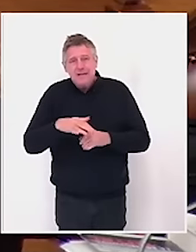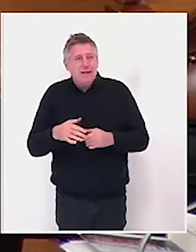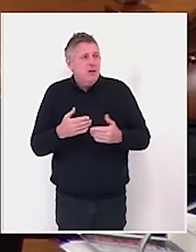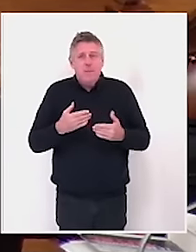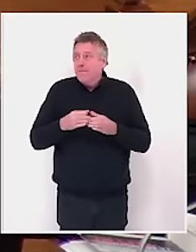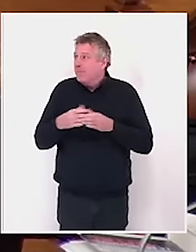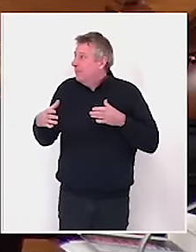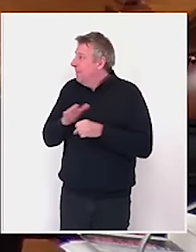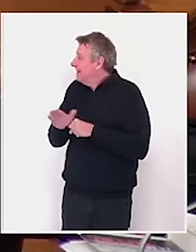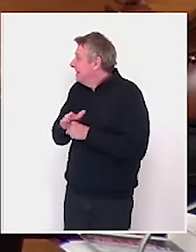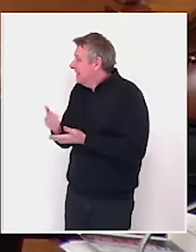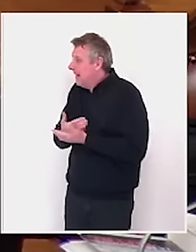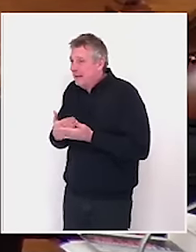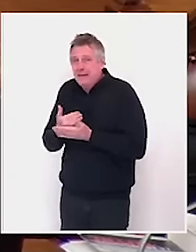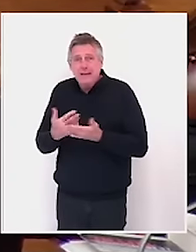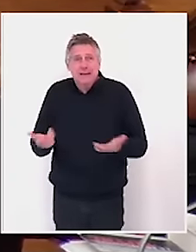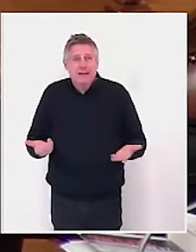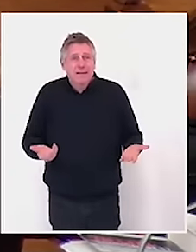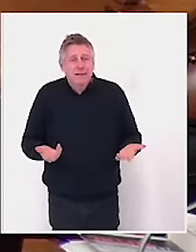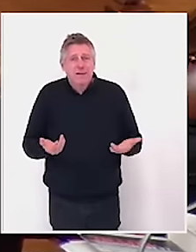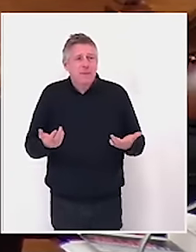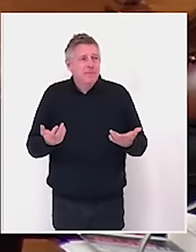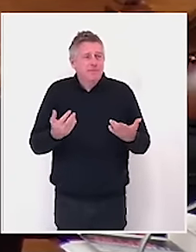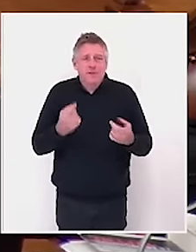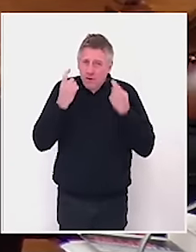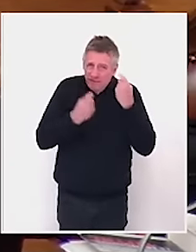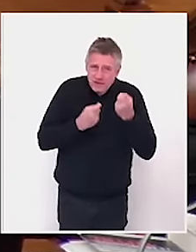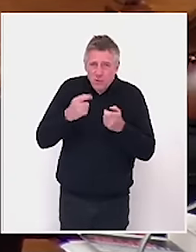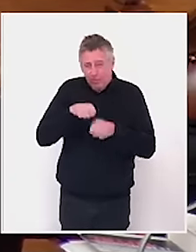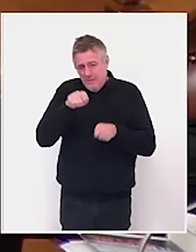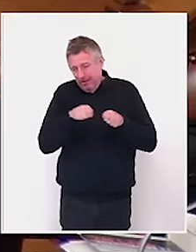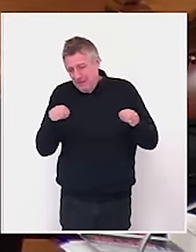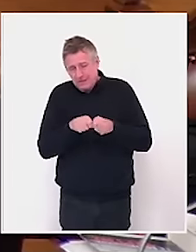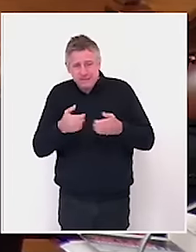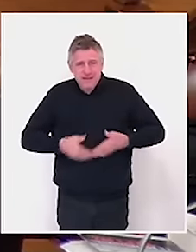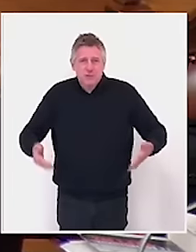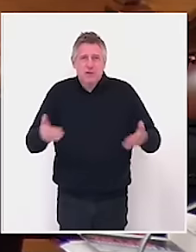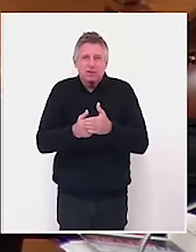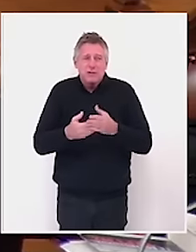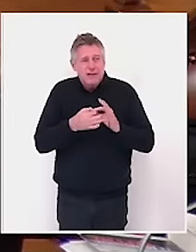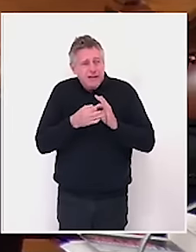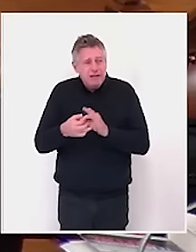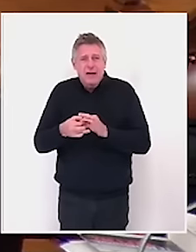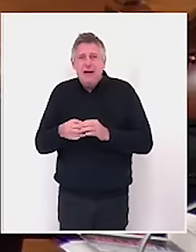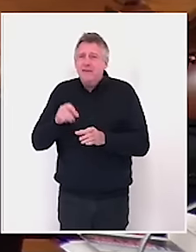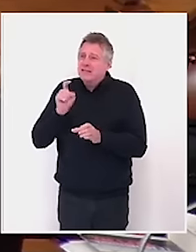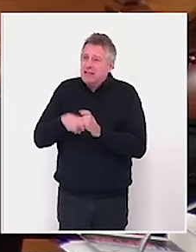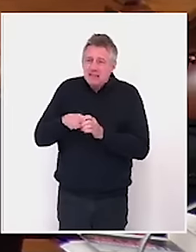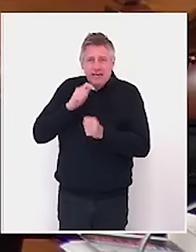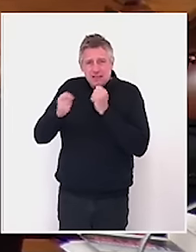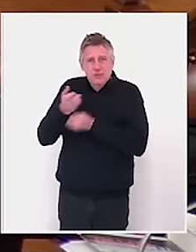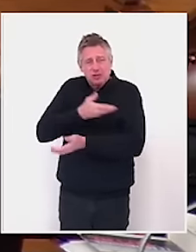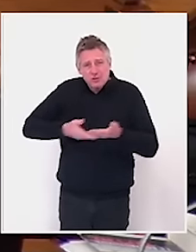manque d'effectifs, et on pense qu'il devrait y avoir une réflexion et un état des lieux sur la situation en lien avec les organisations syndicales, parce qu'en